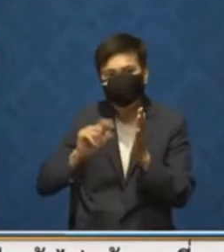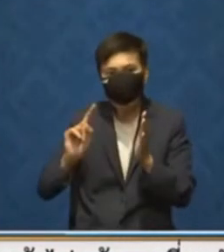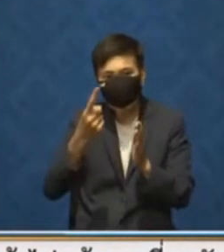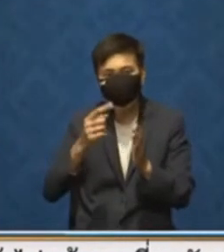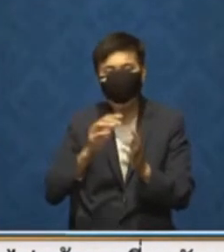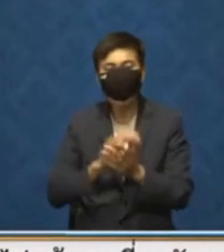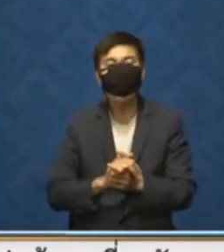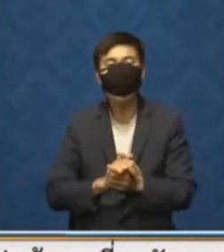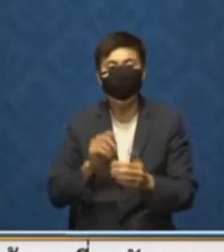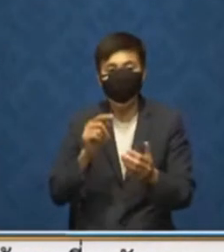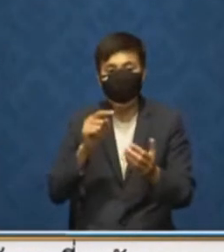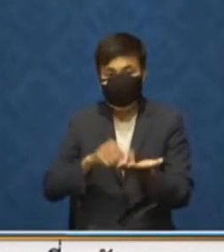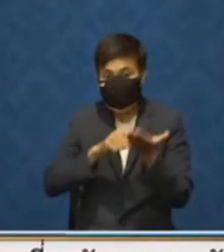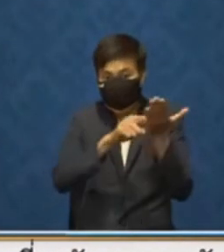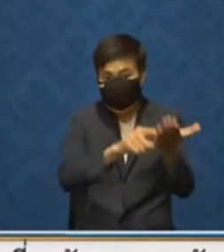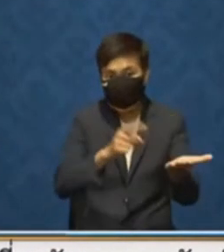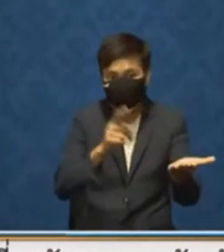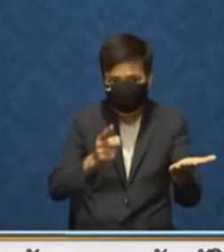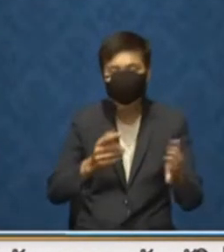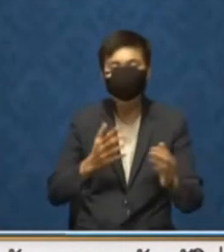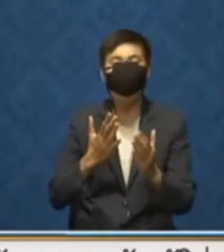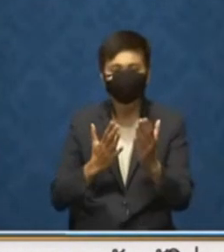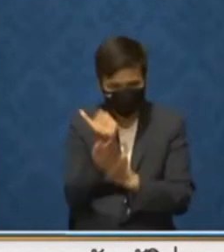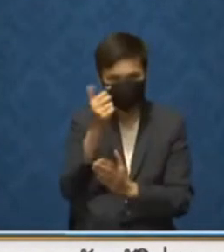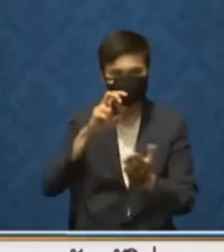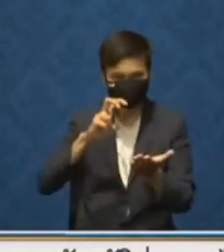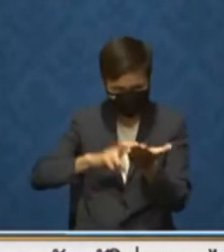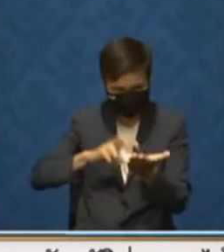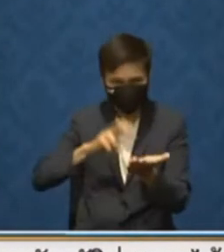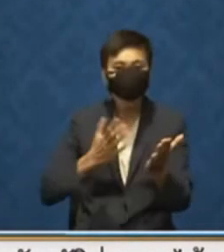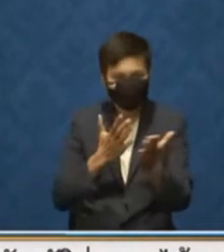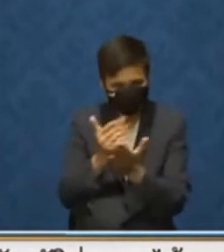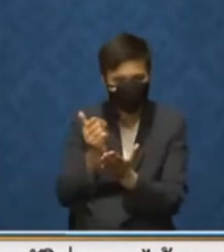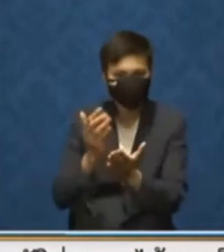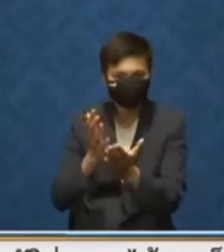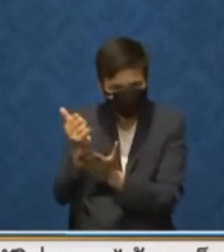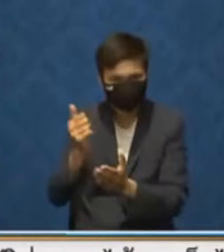ผ่านฉลุยผ่านฉลุยผ่านฉลุยครับพอ